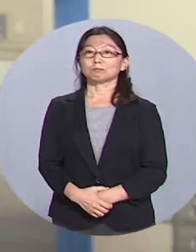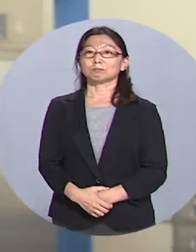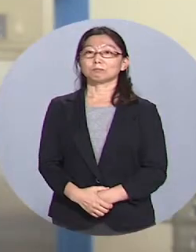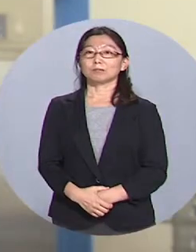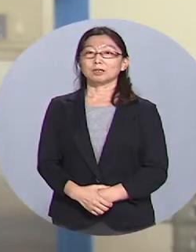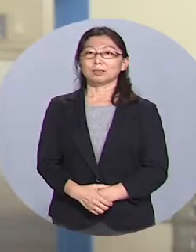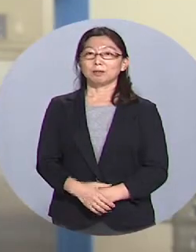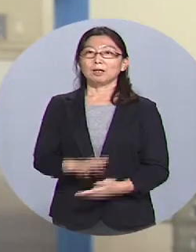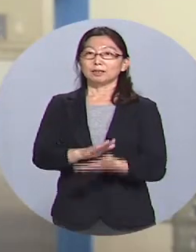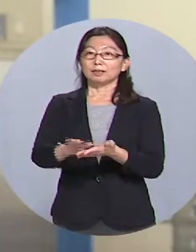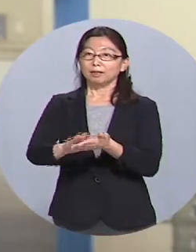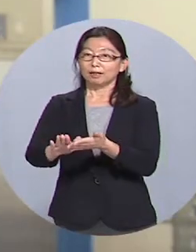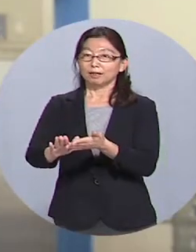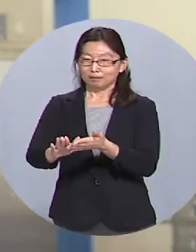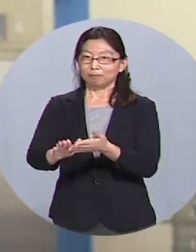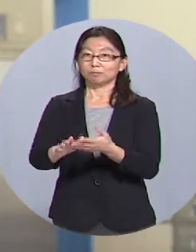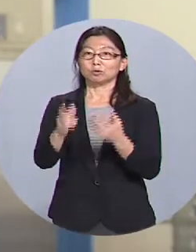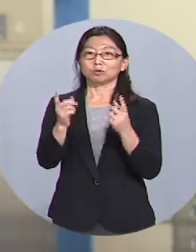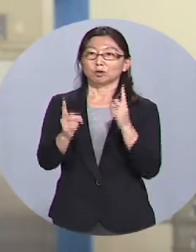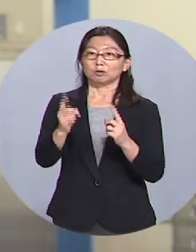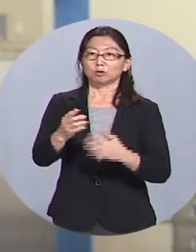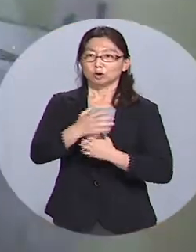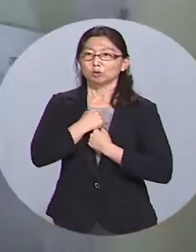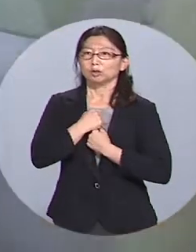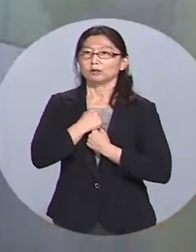衛生管理には徹底してやってます。